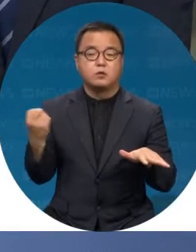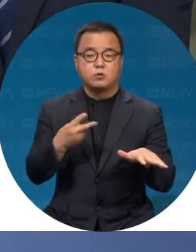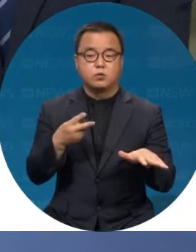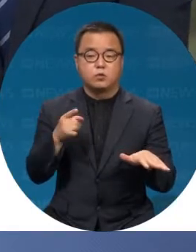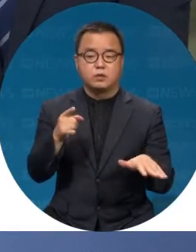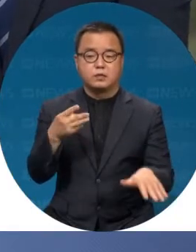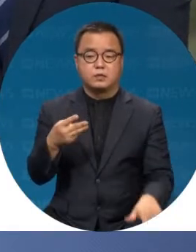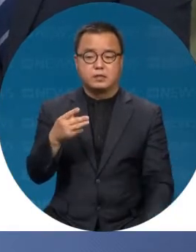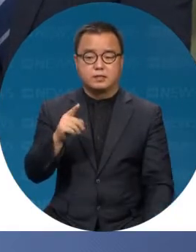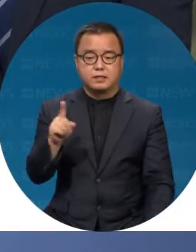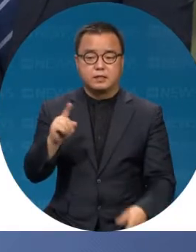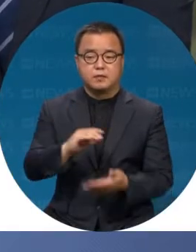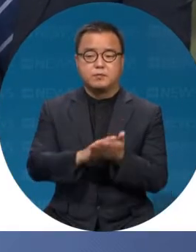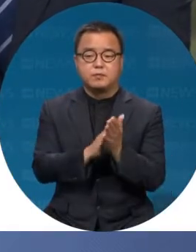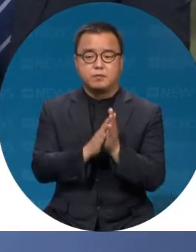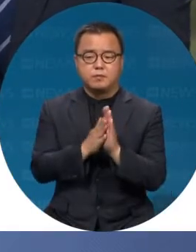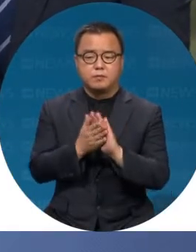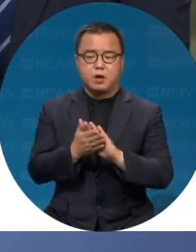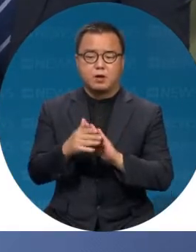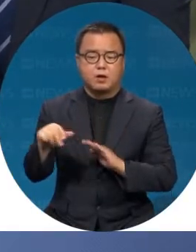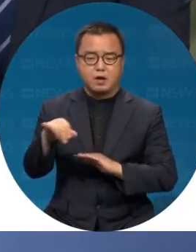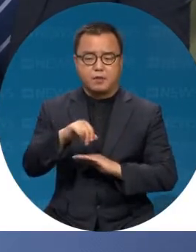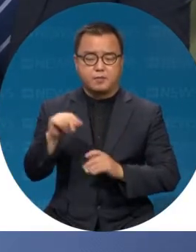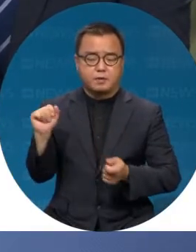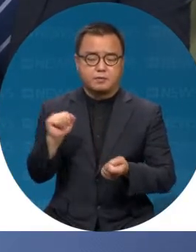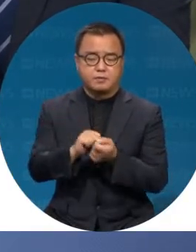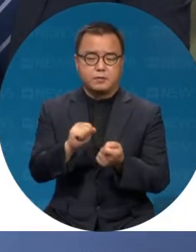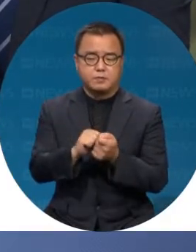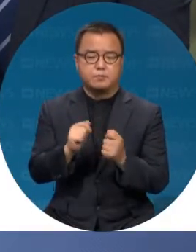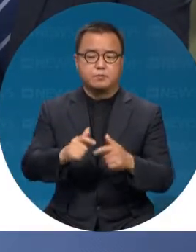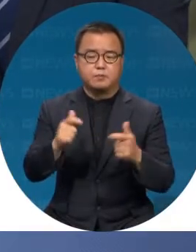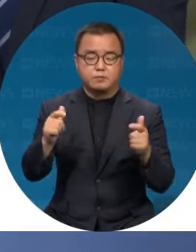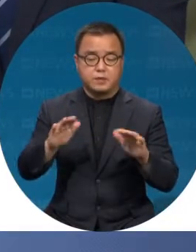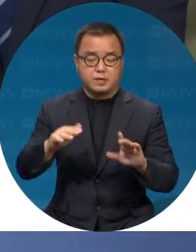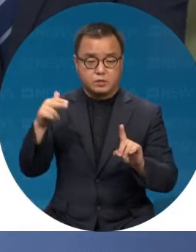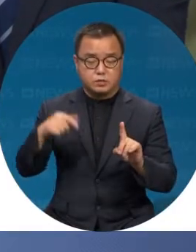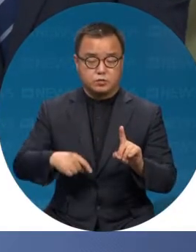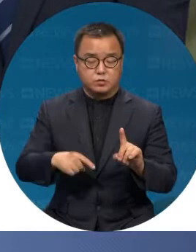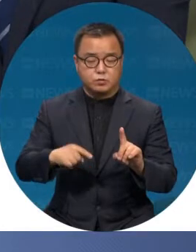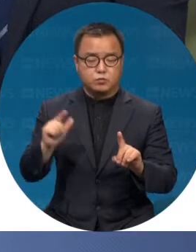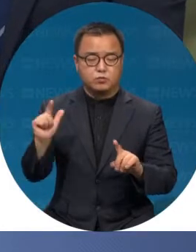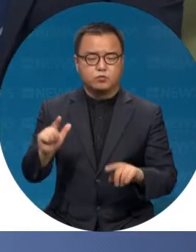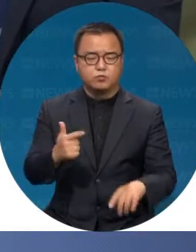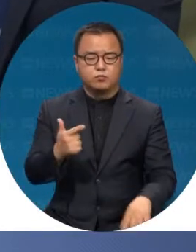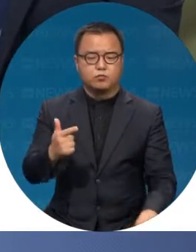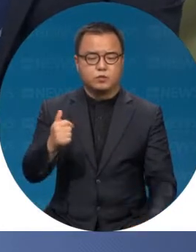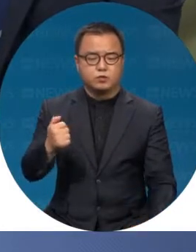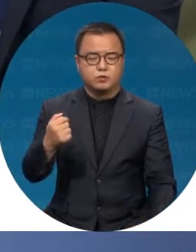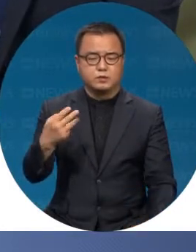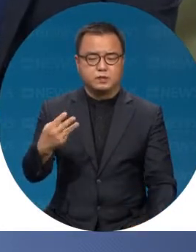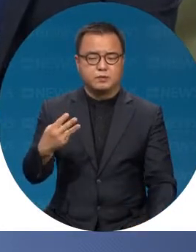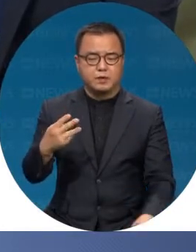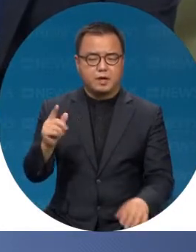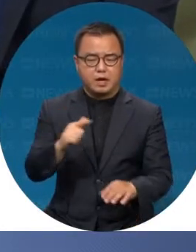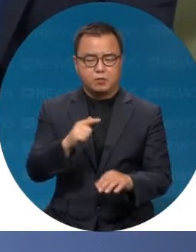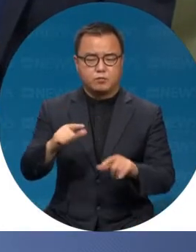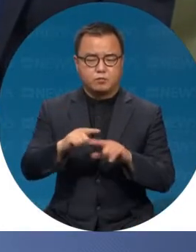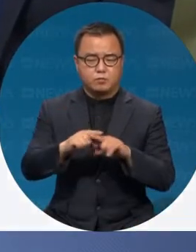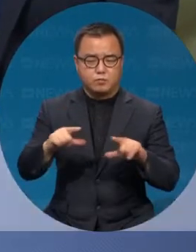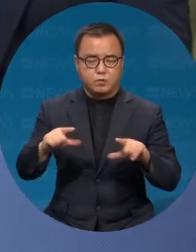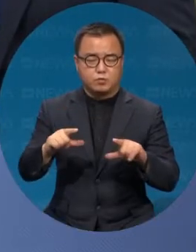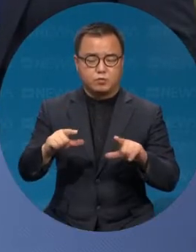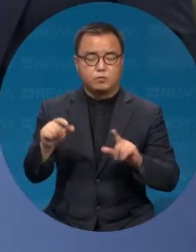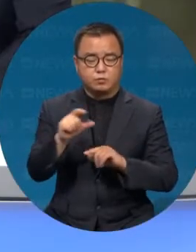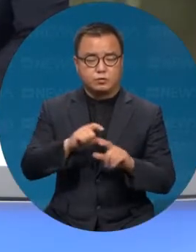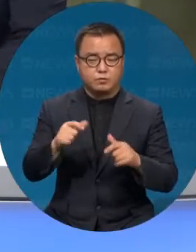사례도 늘고 있습니다. 일주일간 하루 평균 확진자 수는 653명으로 지난주보다 34%나 증가했습니다.